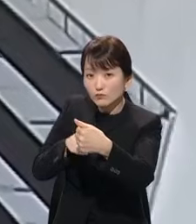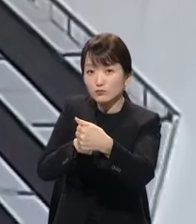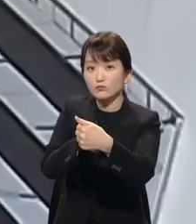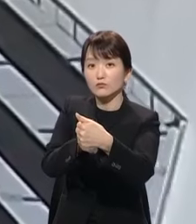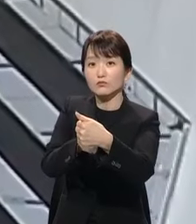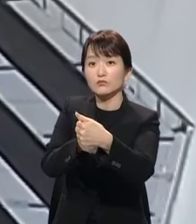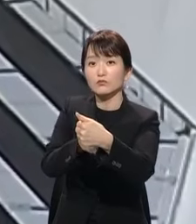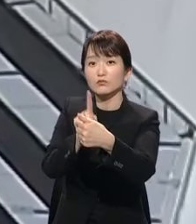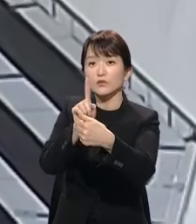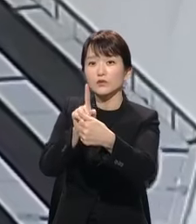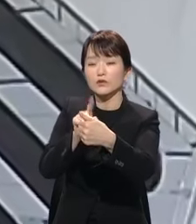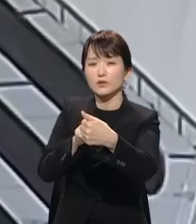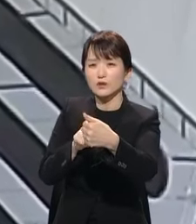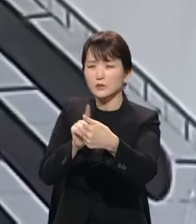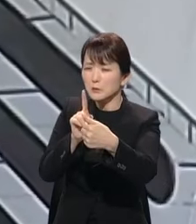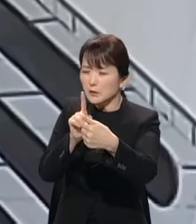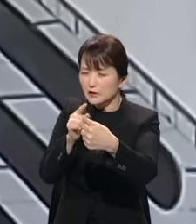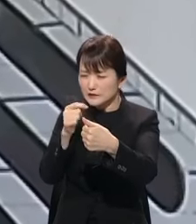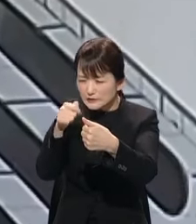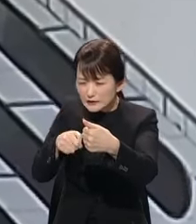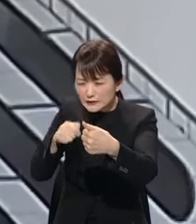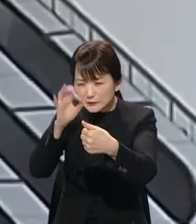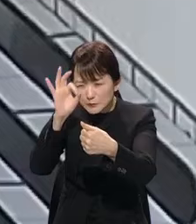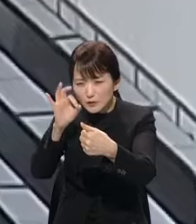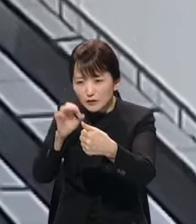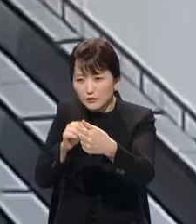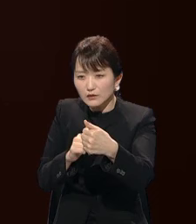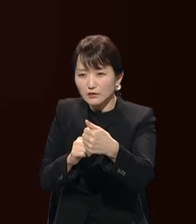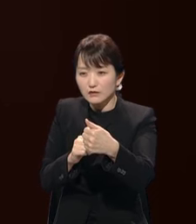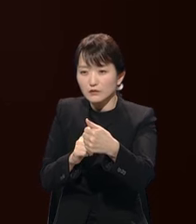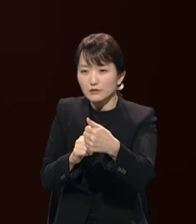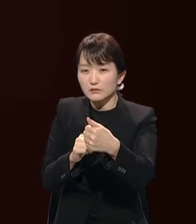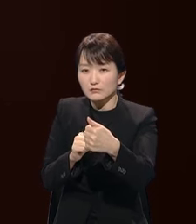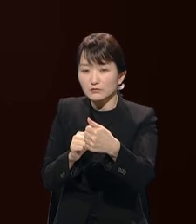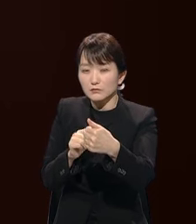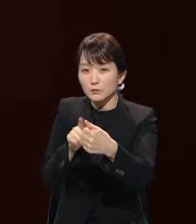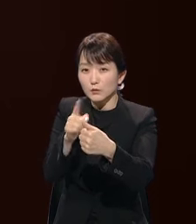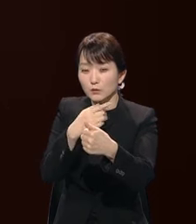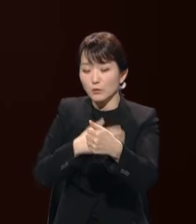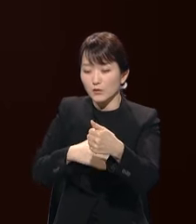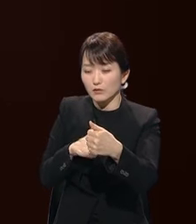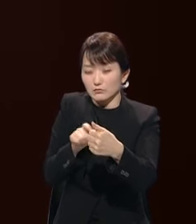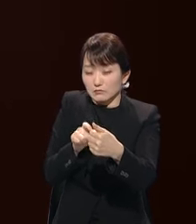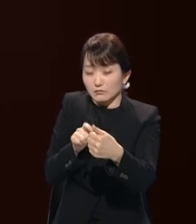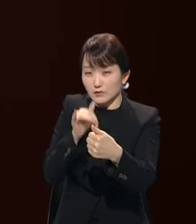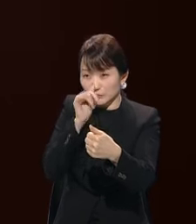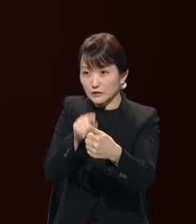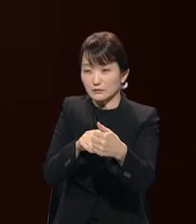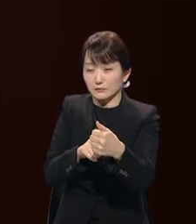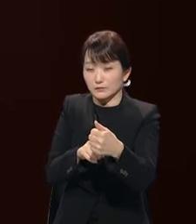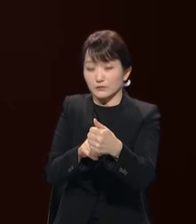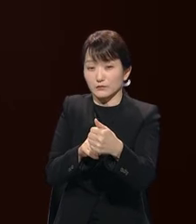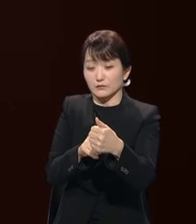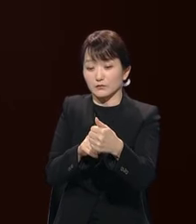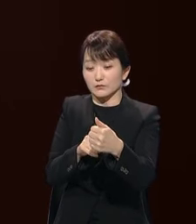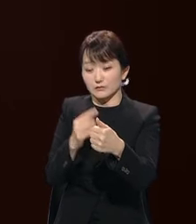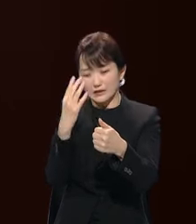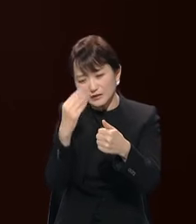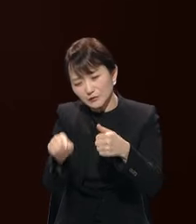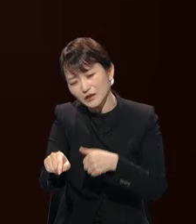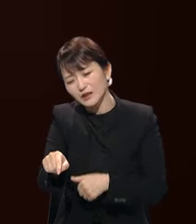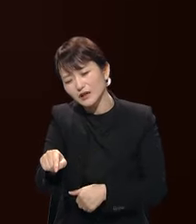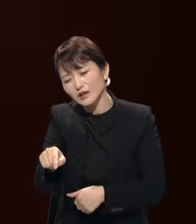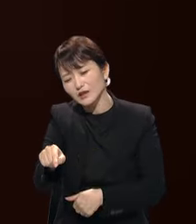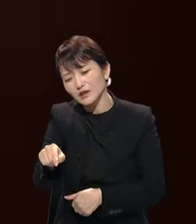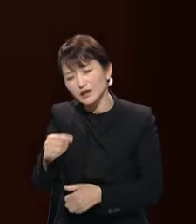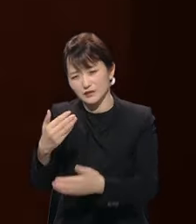자, 보시면요. 미세하게 부르르르 떠는 몸의 떨림이 포착이 됩니다. 그리고 이렇게 남자가 흘리지 말아야 할 무언가를